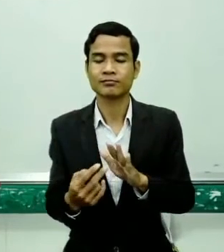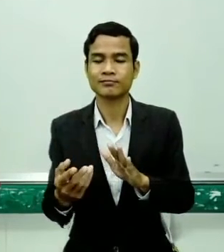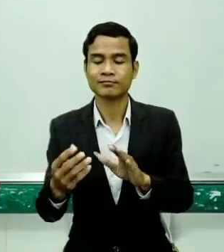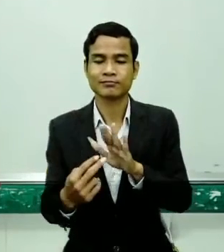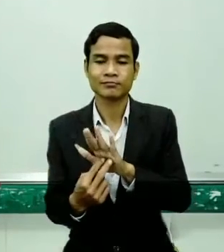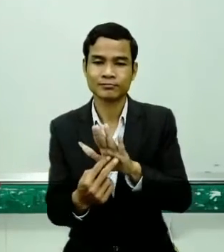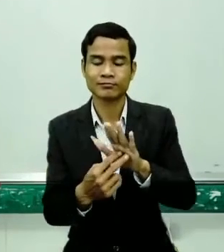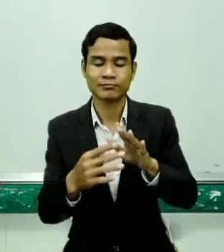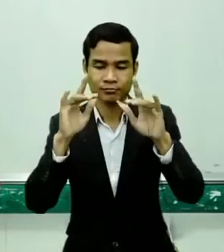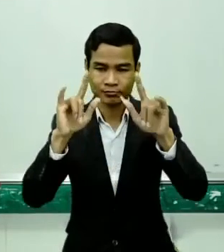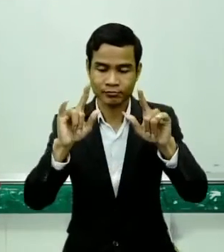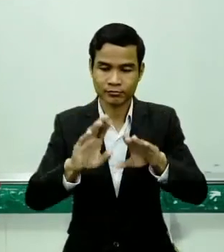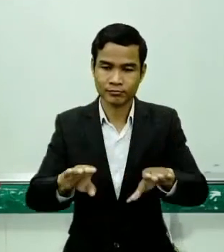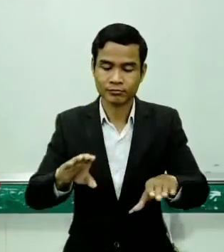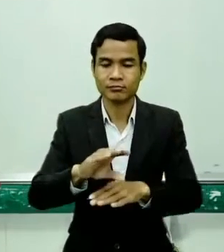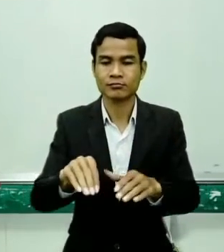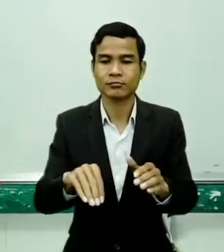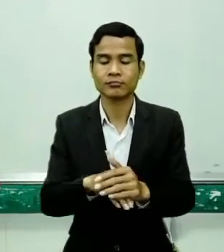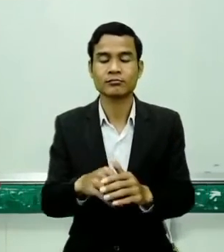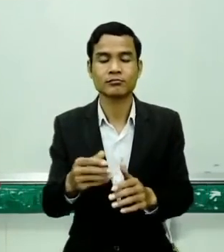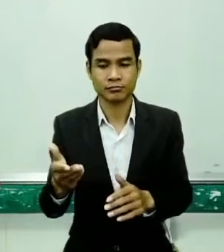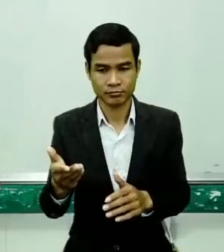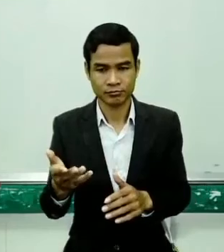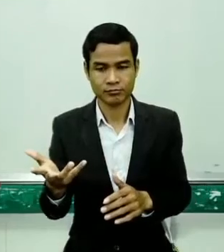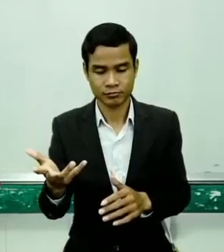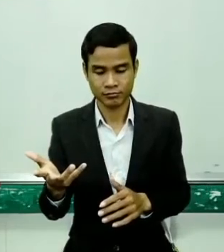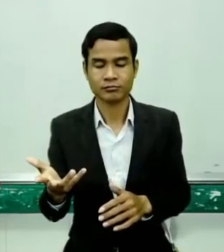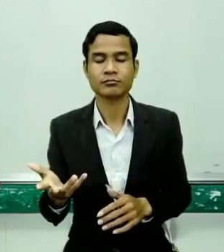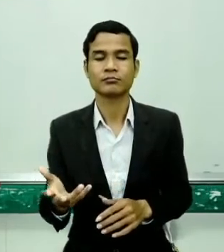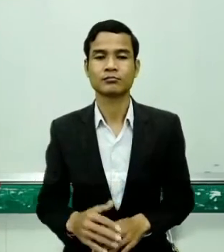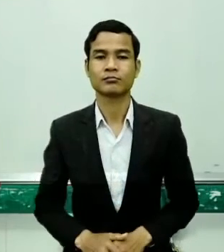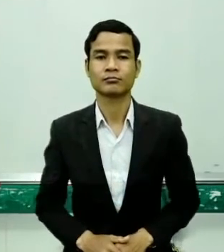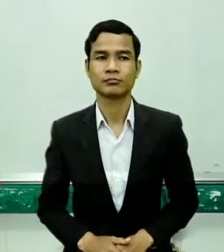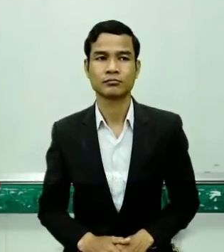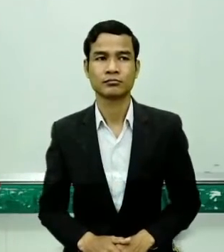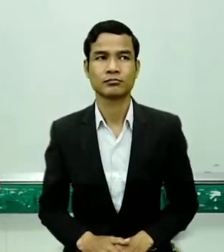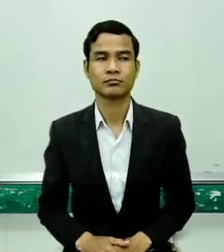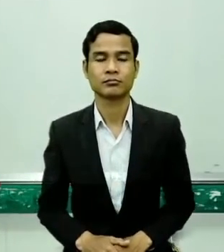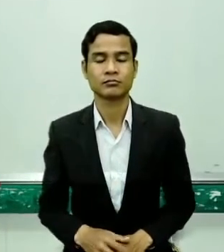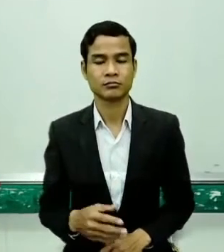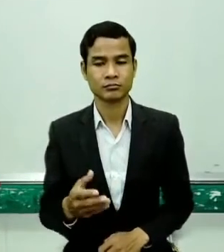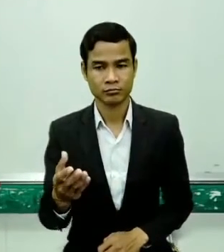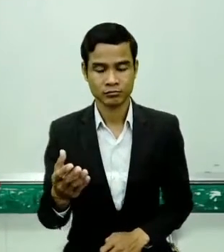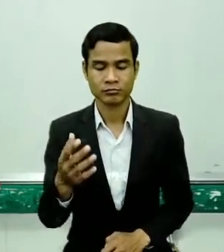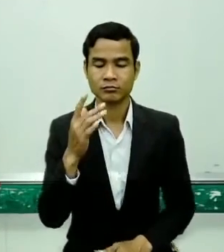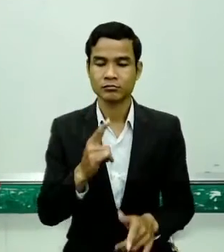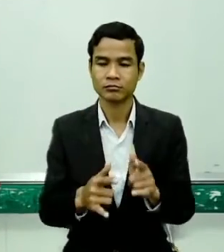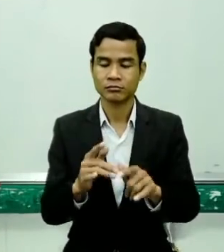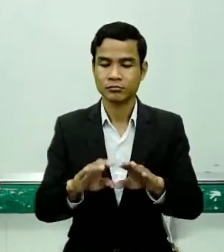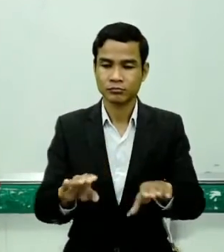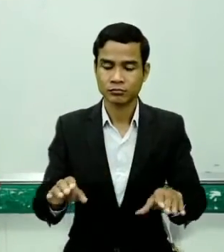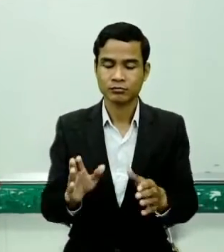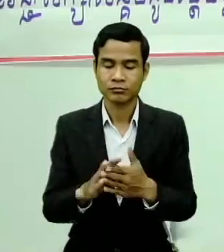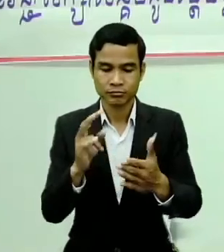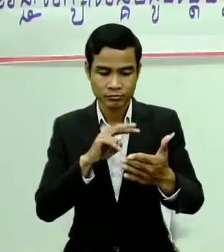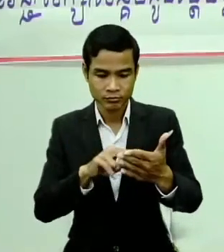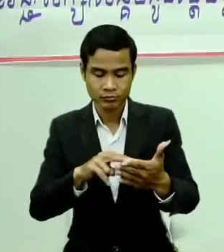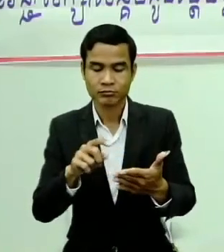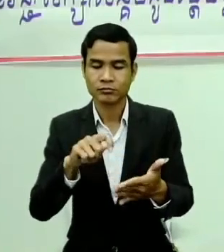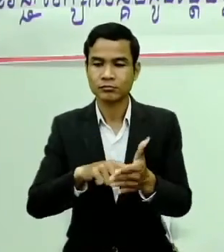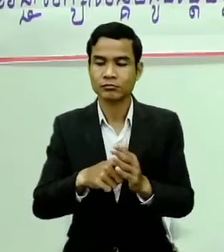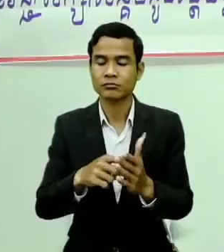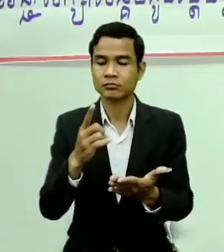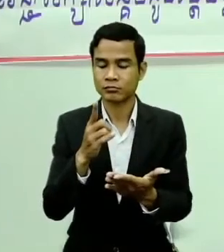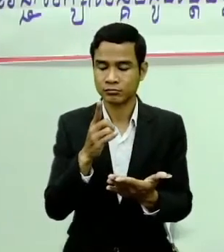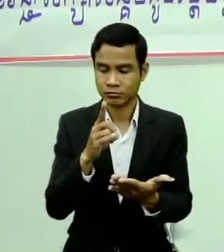một bằng riêng nâng. Ta giang mạch này. Chà, bà sân ba con rộng khơi nơi khlâm xa xâm